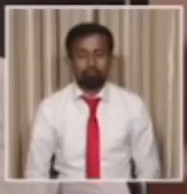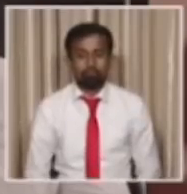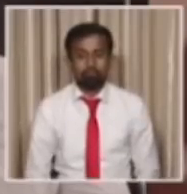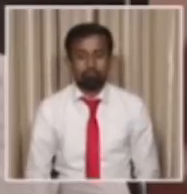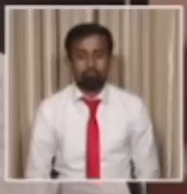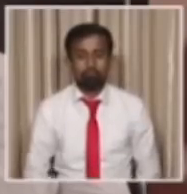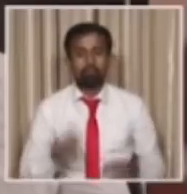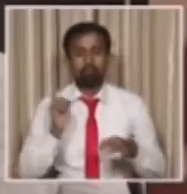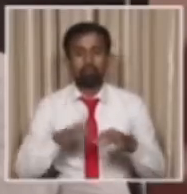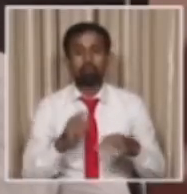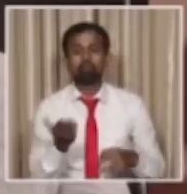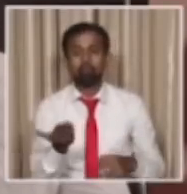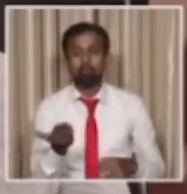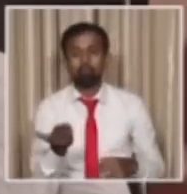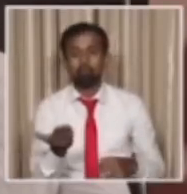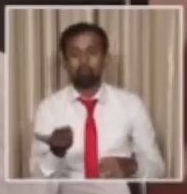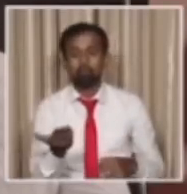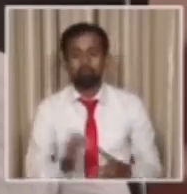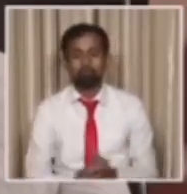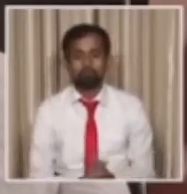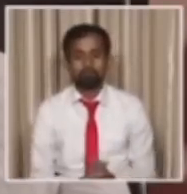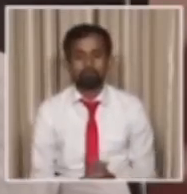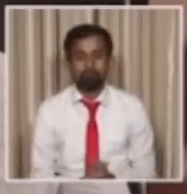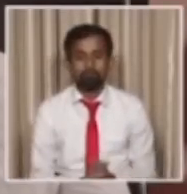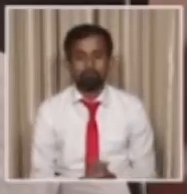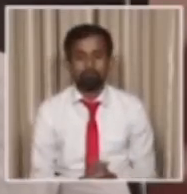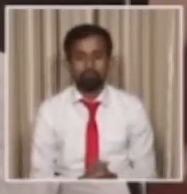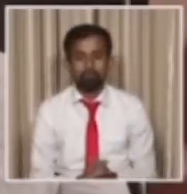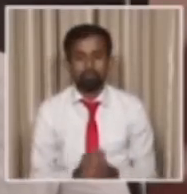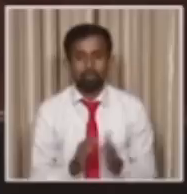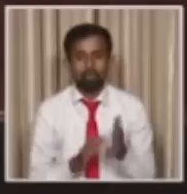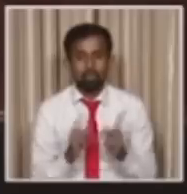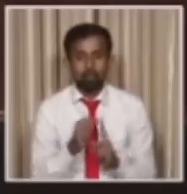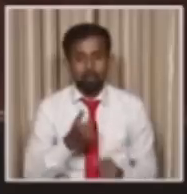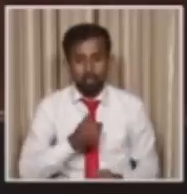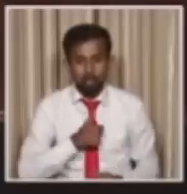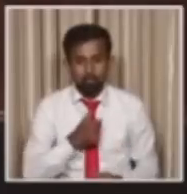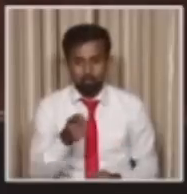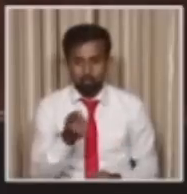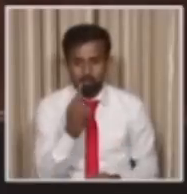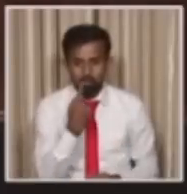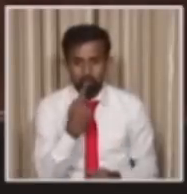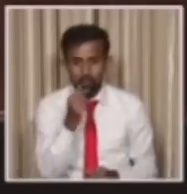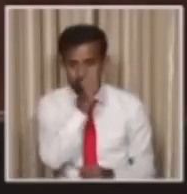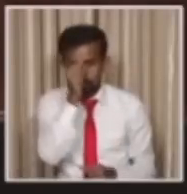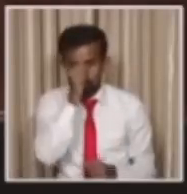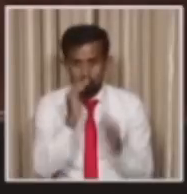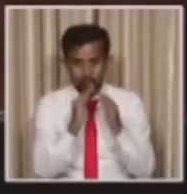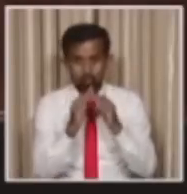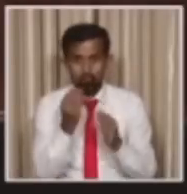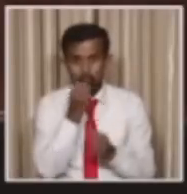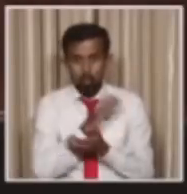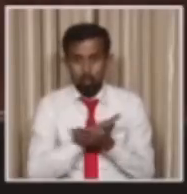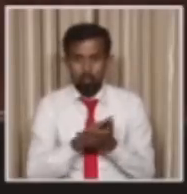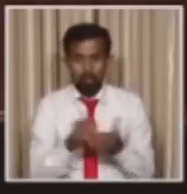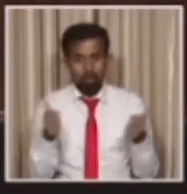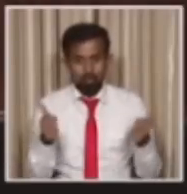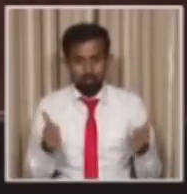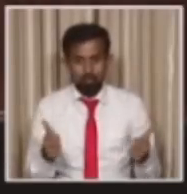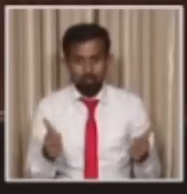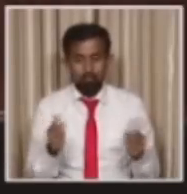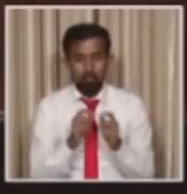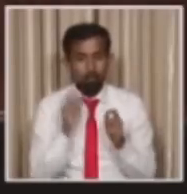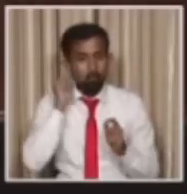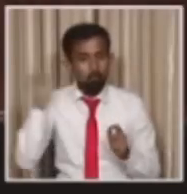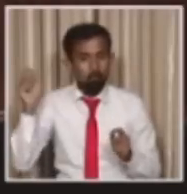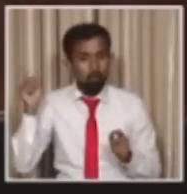පොයින්ට් පවඩර් මොකක්ද අසමානික මන්තමා එමත්තුමා විඩ දෙනව නම් එමත්තුමා කැමති නම් දැන් ඔබතුමා කියෝගේ කතෝලික පල්ලි සංචාරක හෝටලුයි හරි